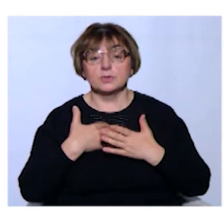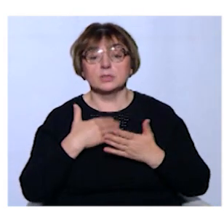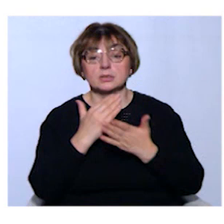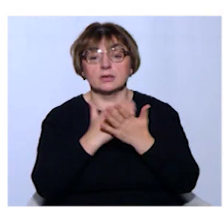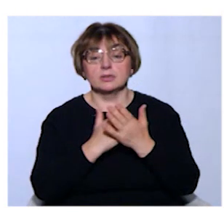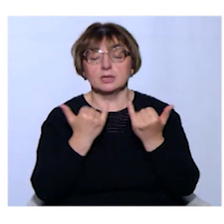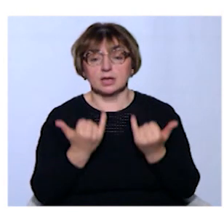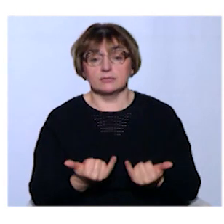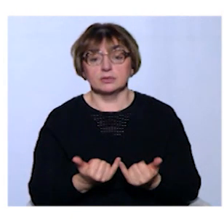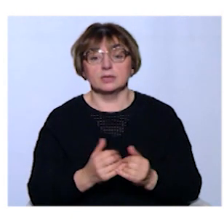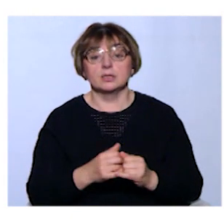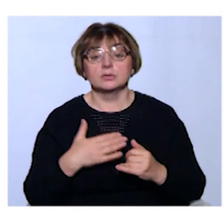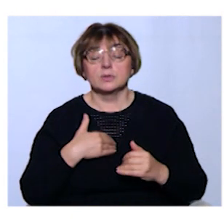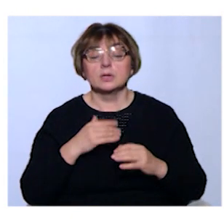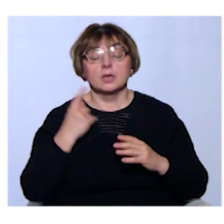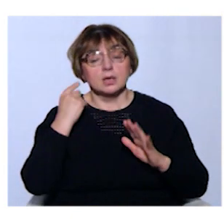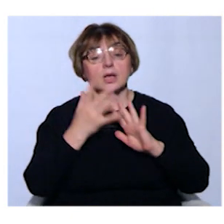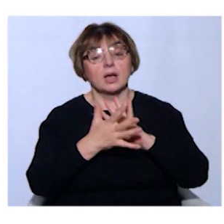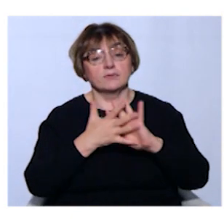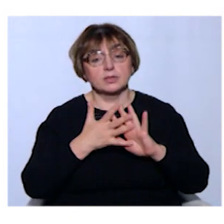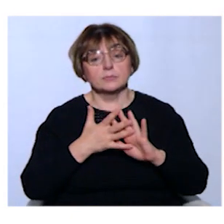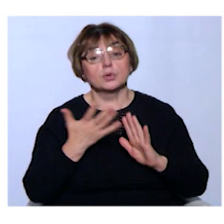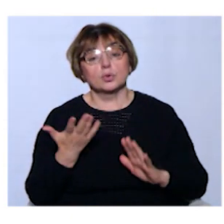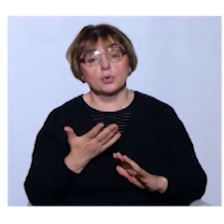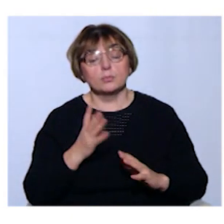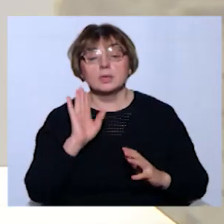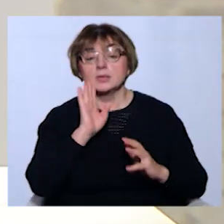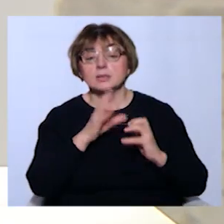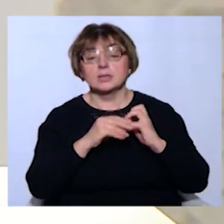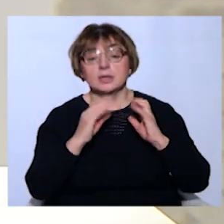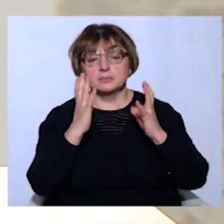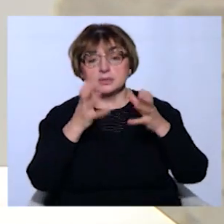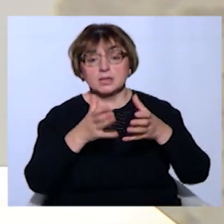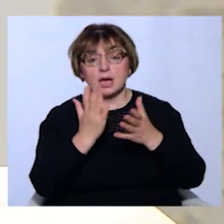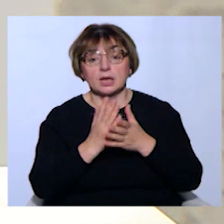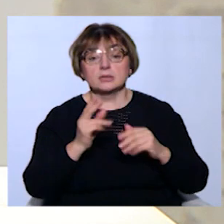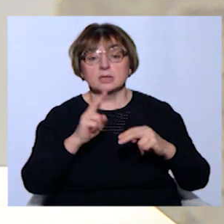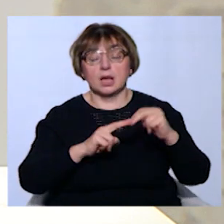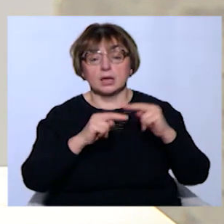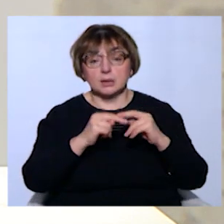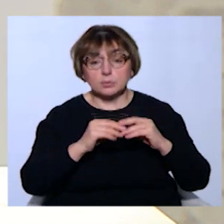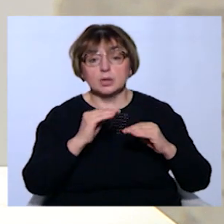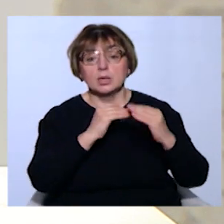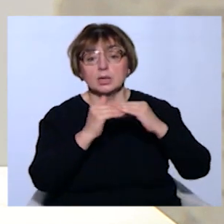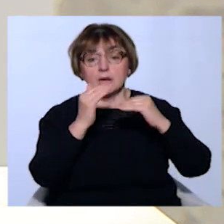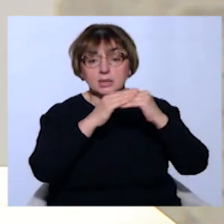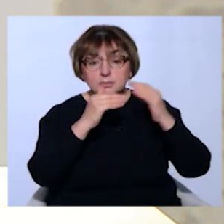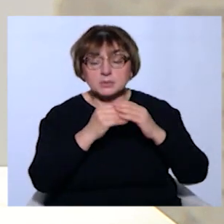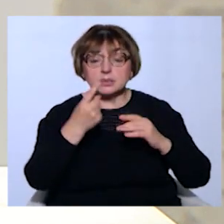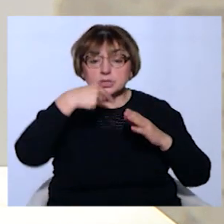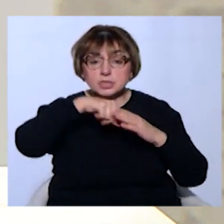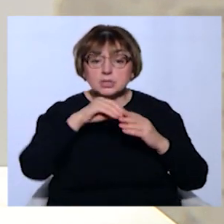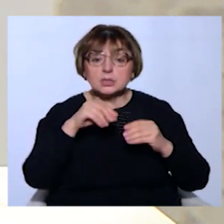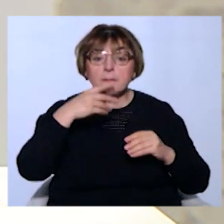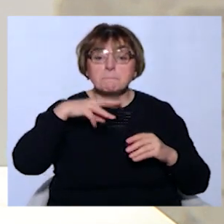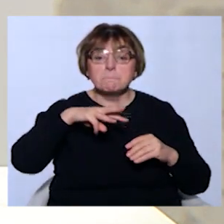ჩვენი დღევანდელი გაკვეთილი. ჩვენ დღეს გავიგეთ, რომ დედამიწა აგებულია ქანებისაგან და მინერალებისაგან. გავიგეთ ის,